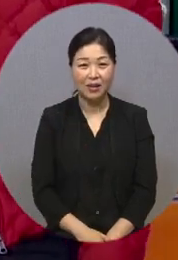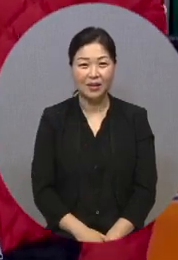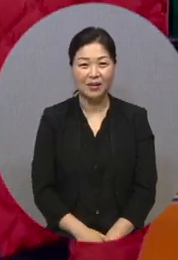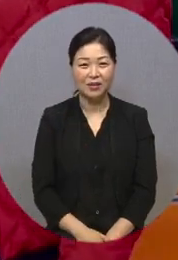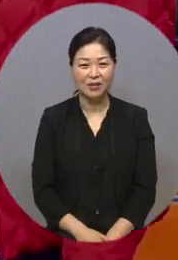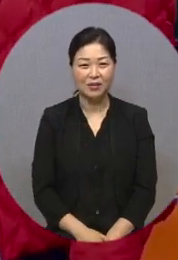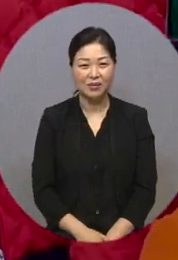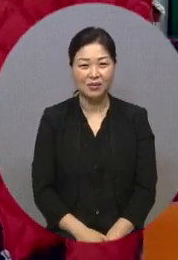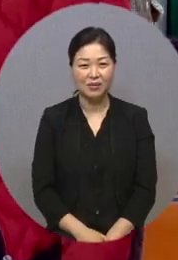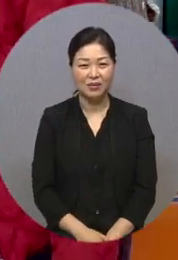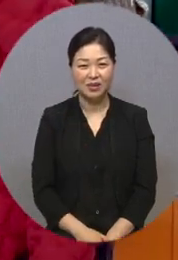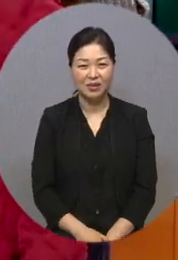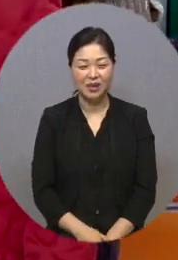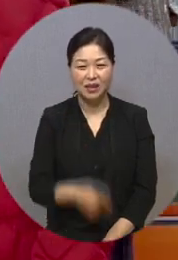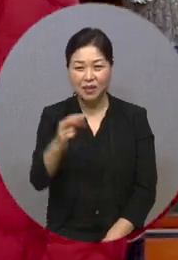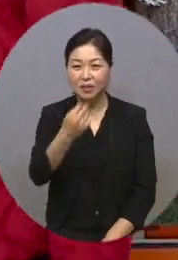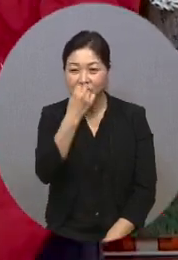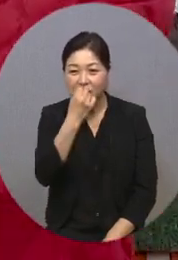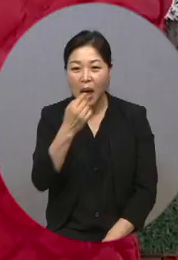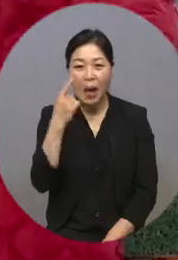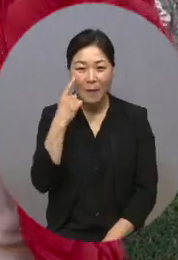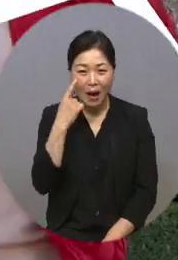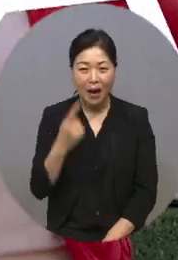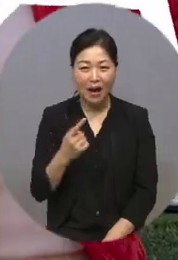이게 이제.